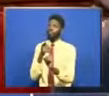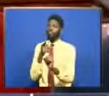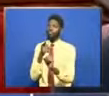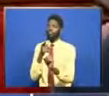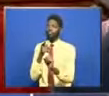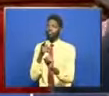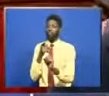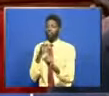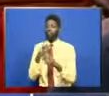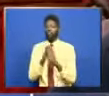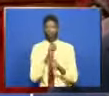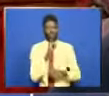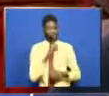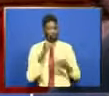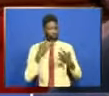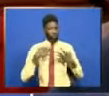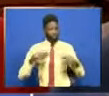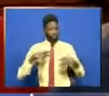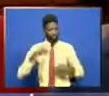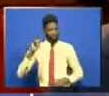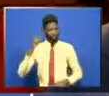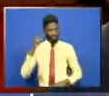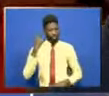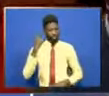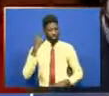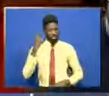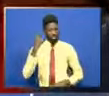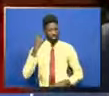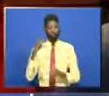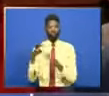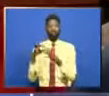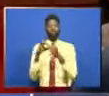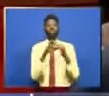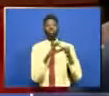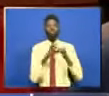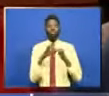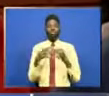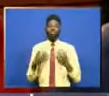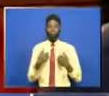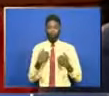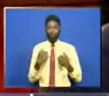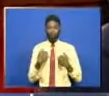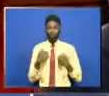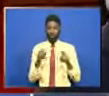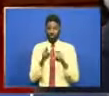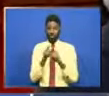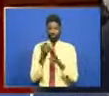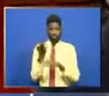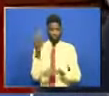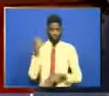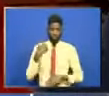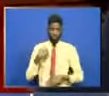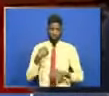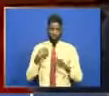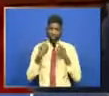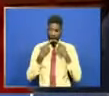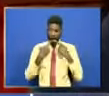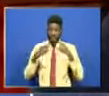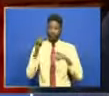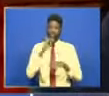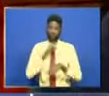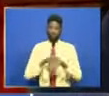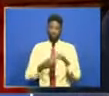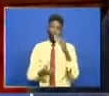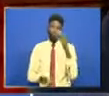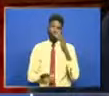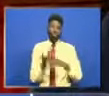ni kuhakikisha kwamba Wakenya wanakaa pamoja. Na vile nimesema hapo wakati tulikuwa tunaloa,